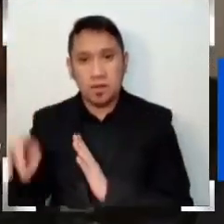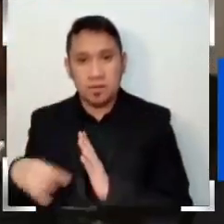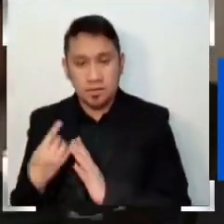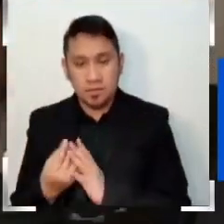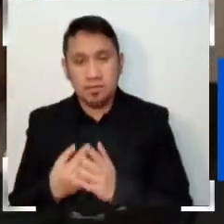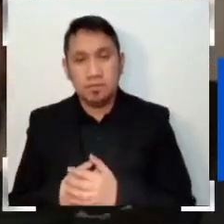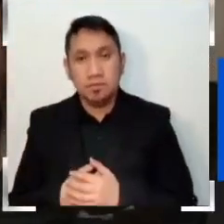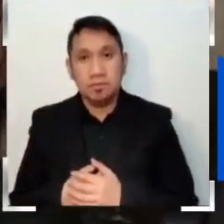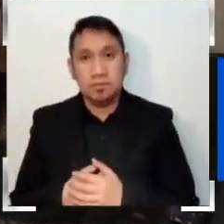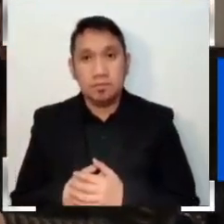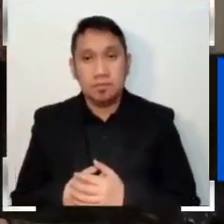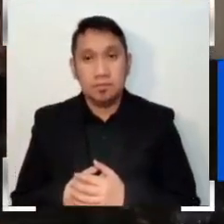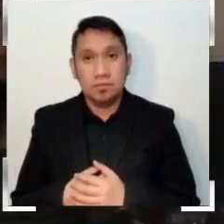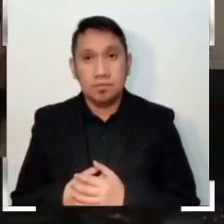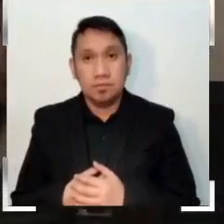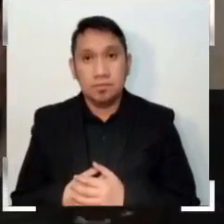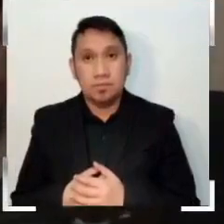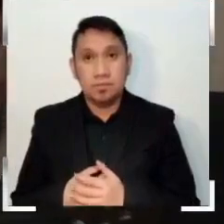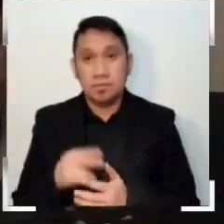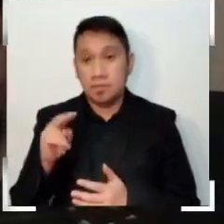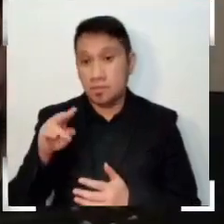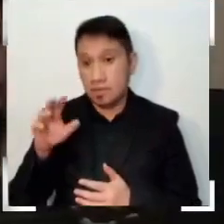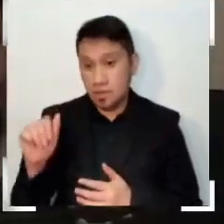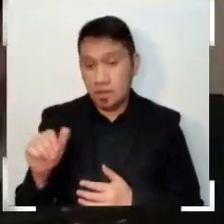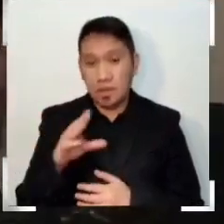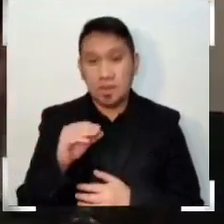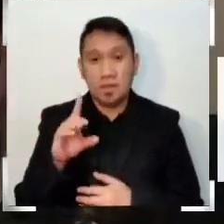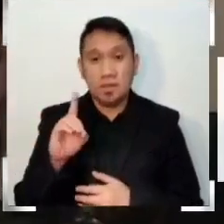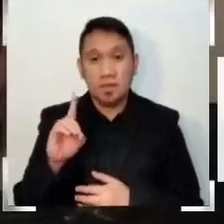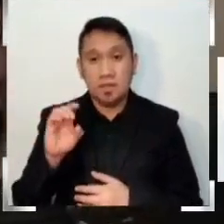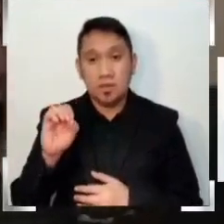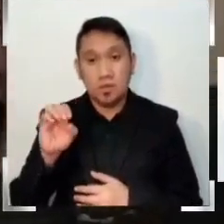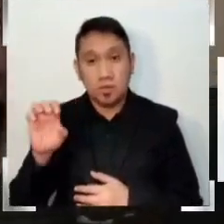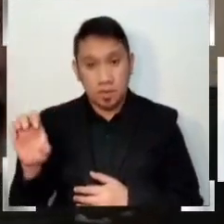ang NEA at DOE